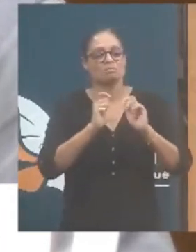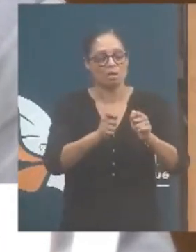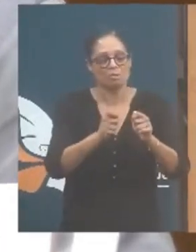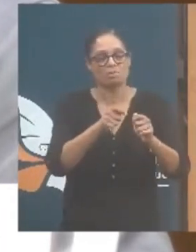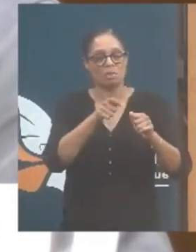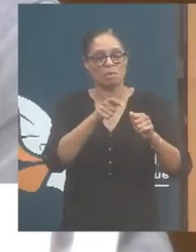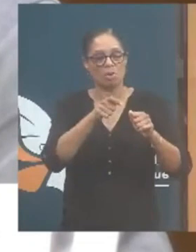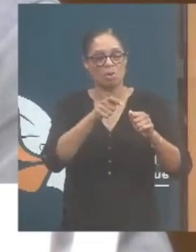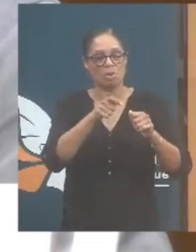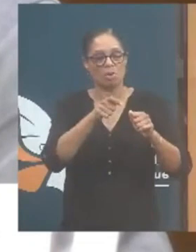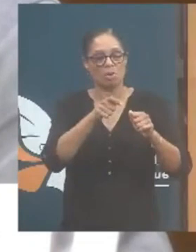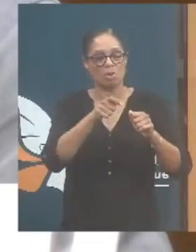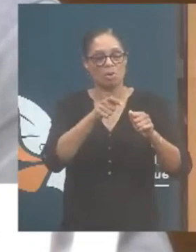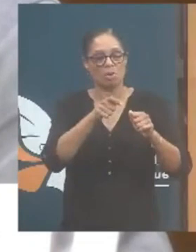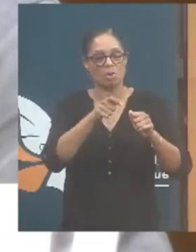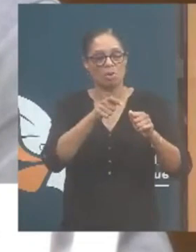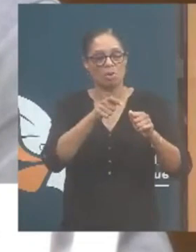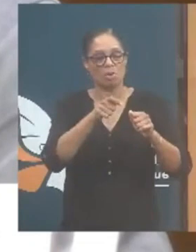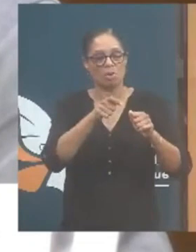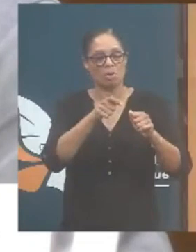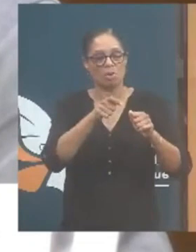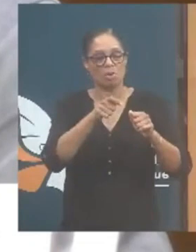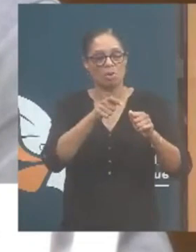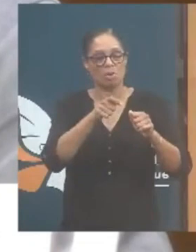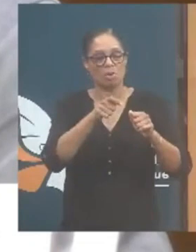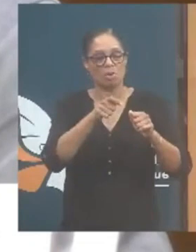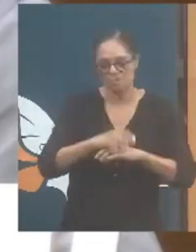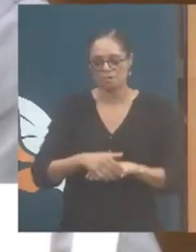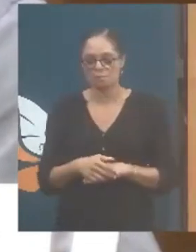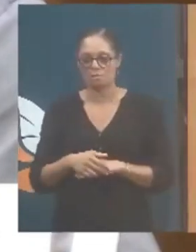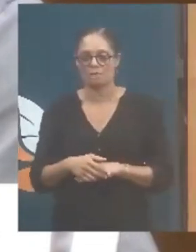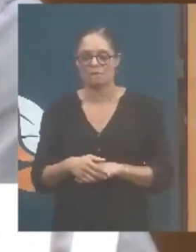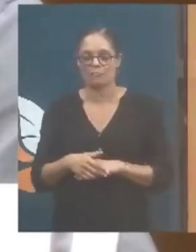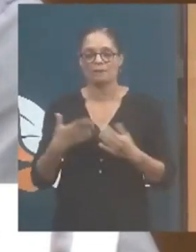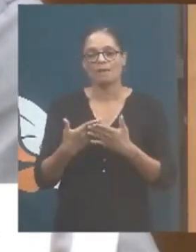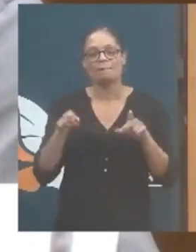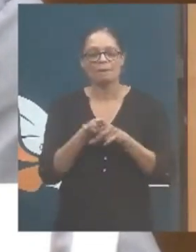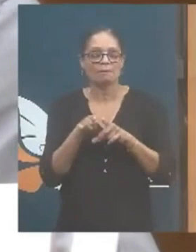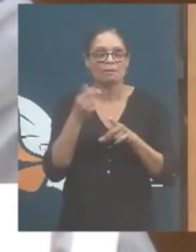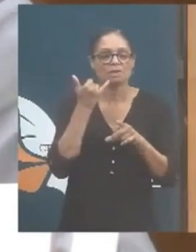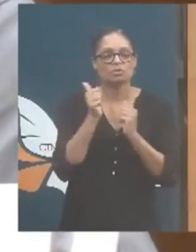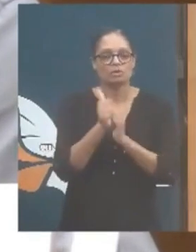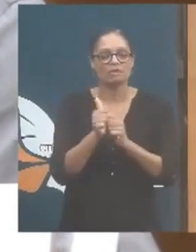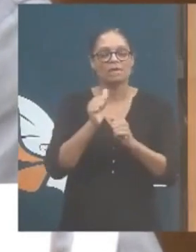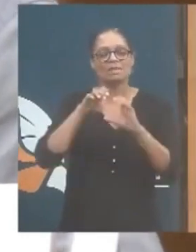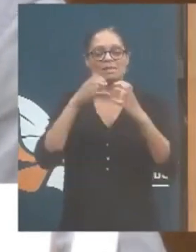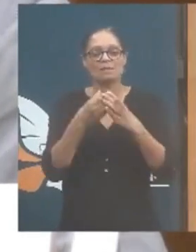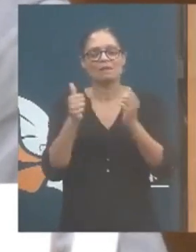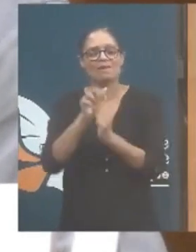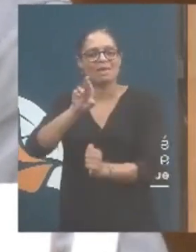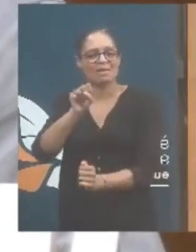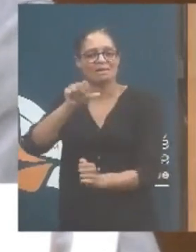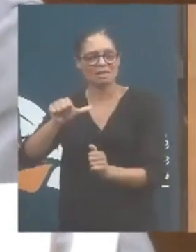la même chose que subit le département de la Martinique, devenu maintenant CTM pour le RSA. Le président Lise plusieurs